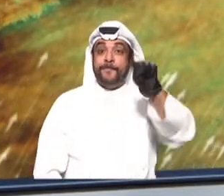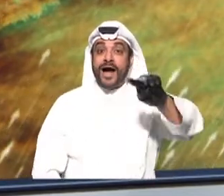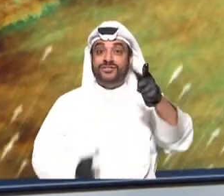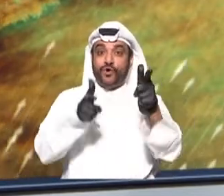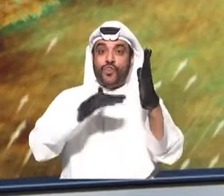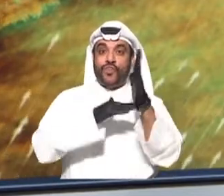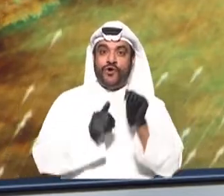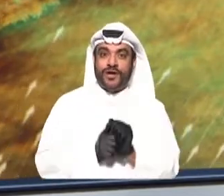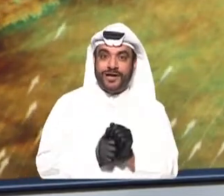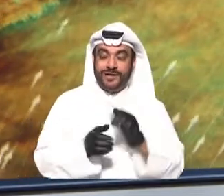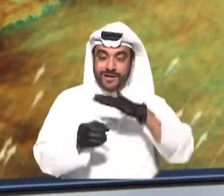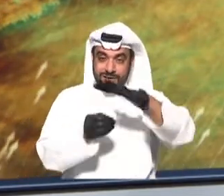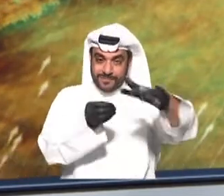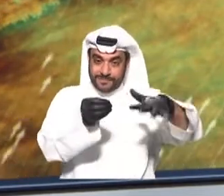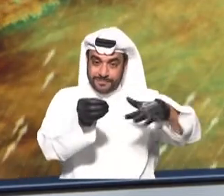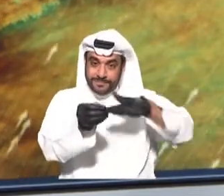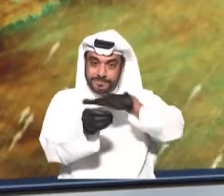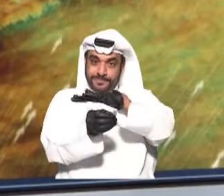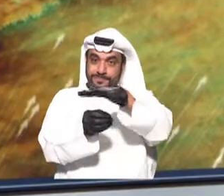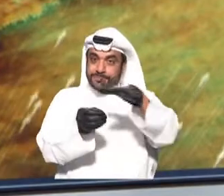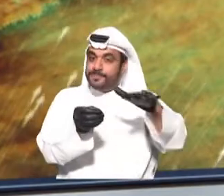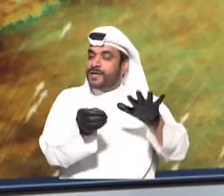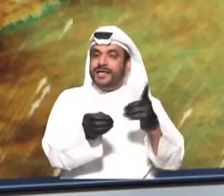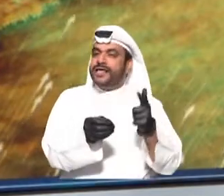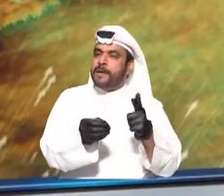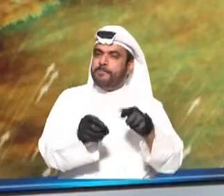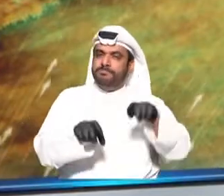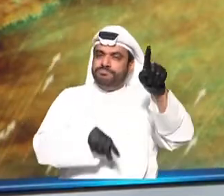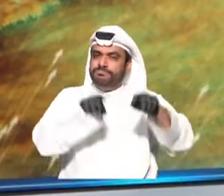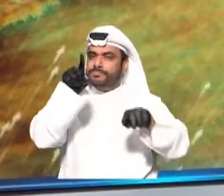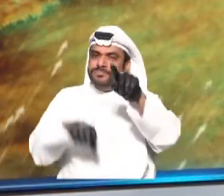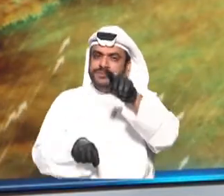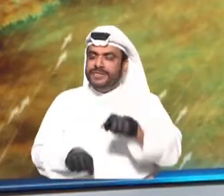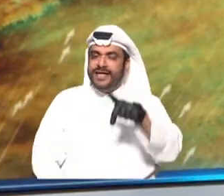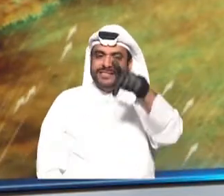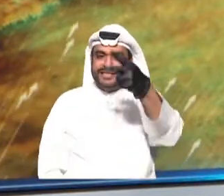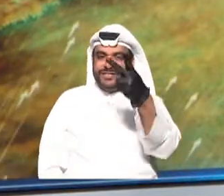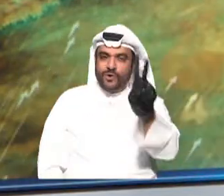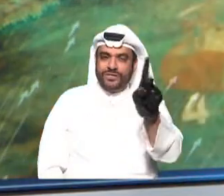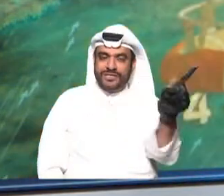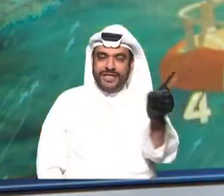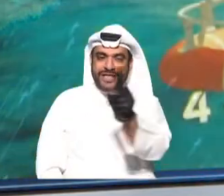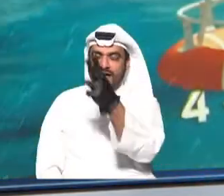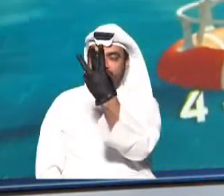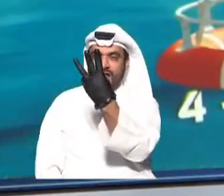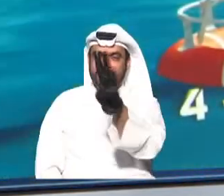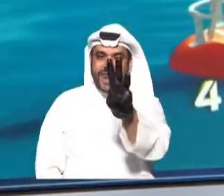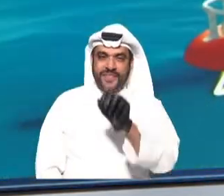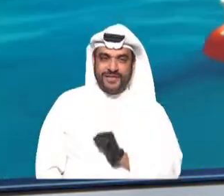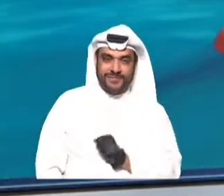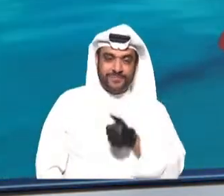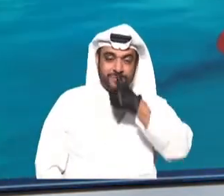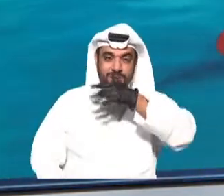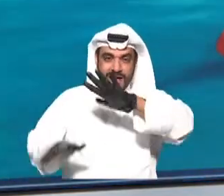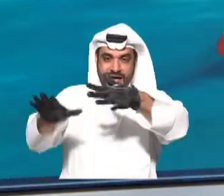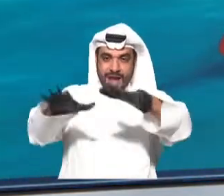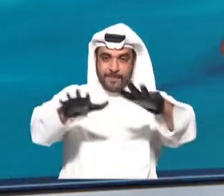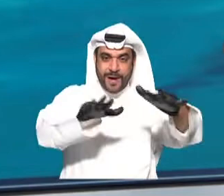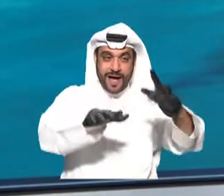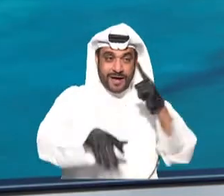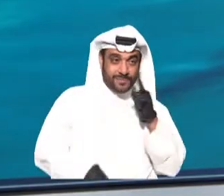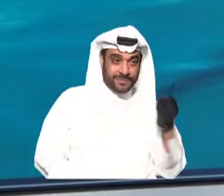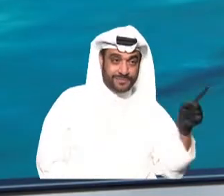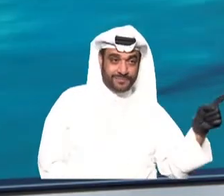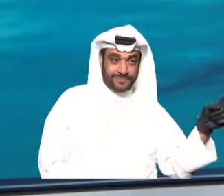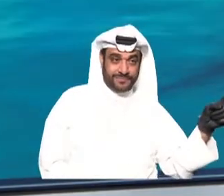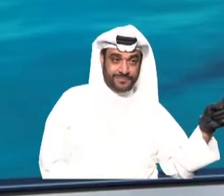لجزرنا الشمالية فيليتا وبوبيان وأربا متفاوتة ما بين 26 إلى 33 درجة مئوية. حالة البحر إن شاء الله خلال